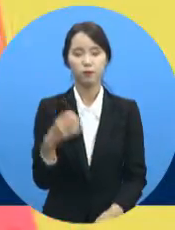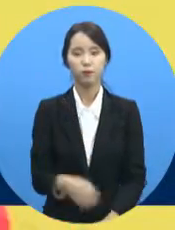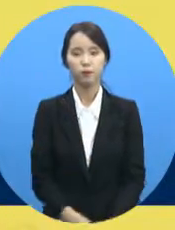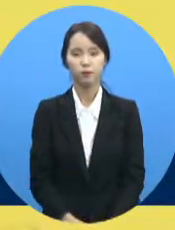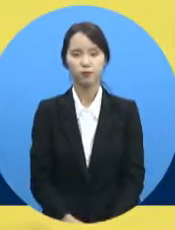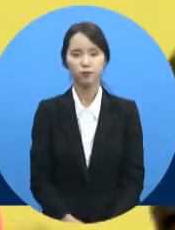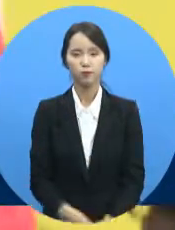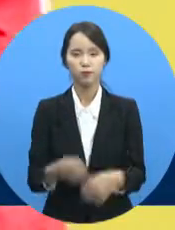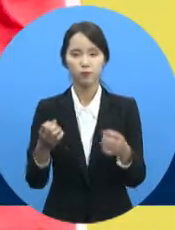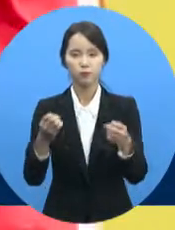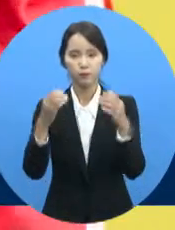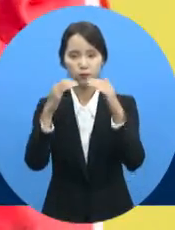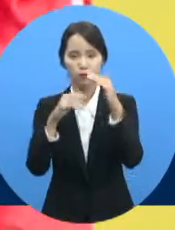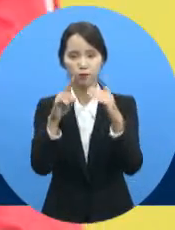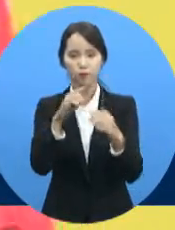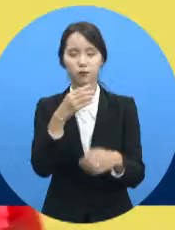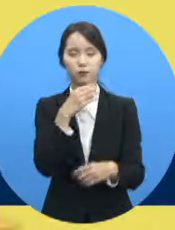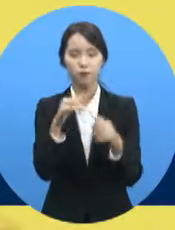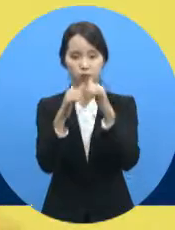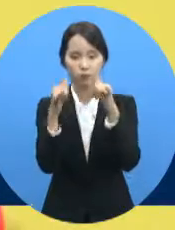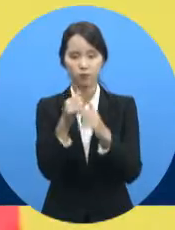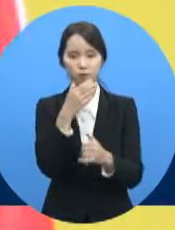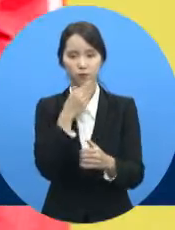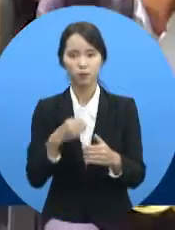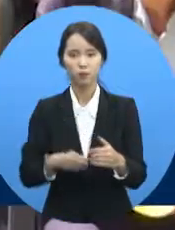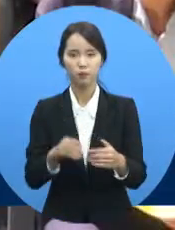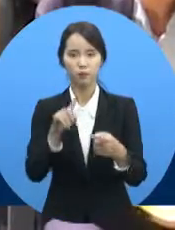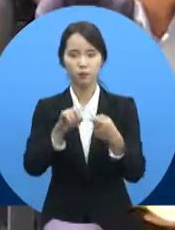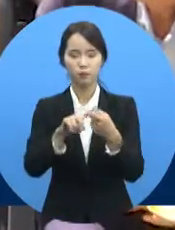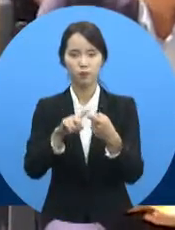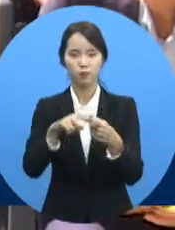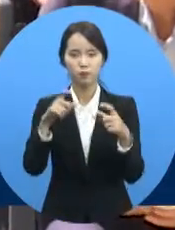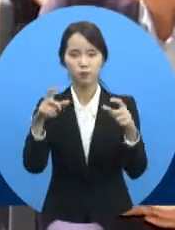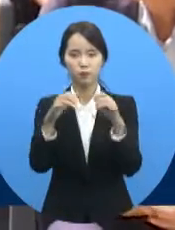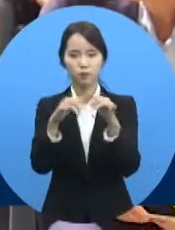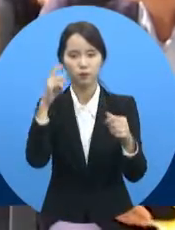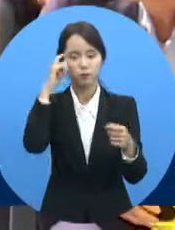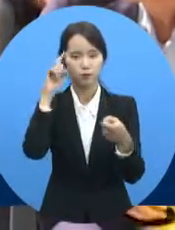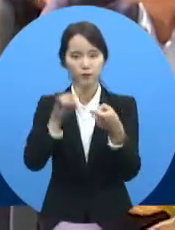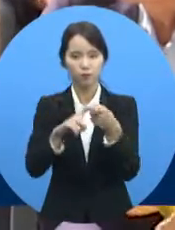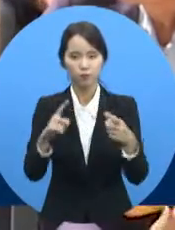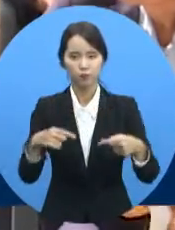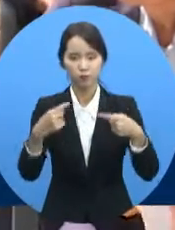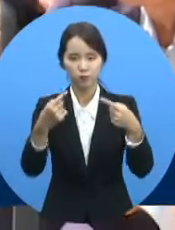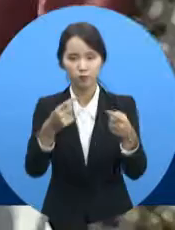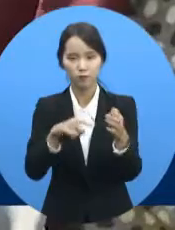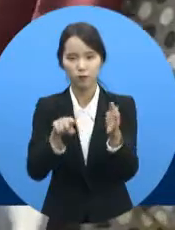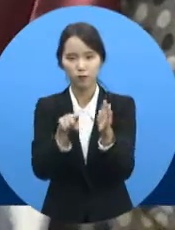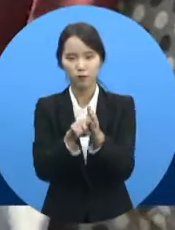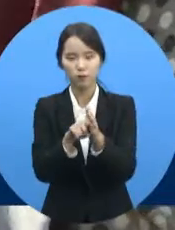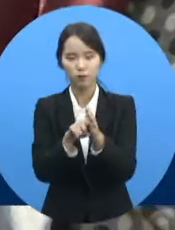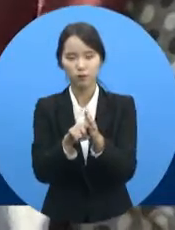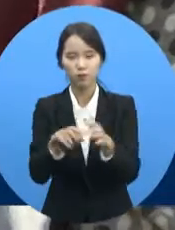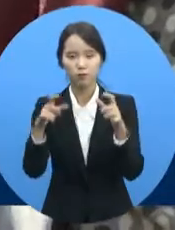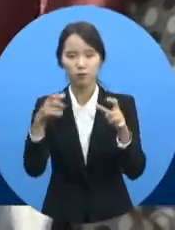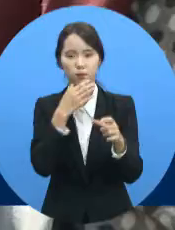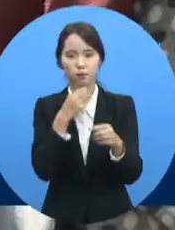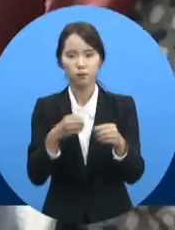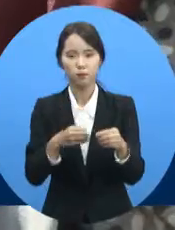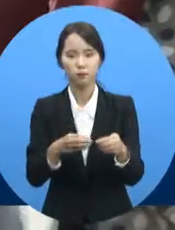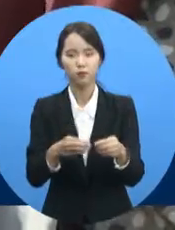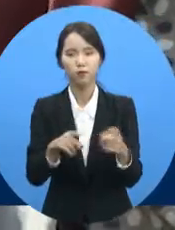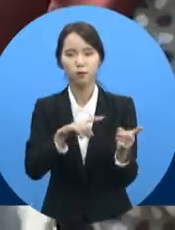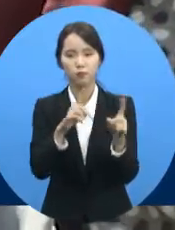동대문구지역사회보장협의체가 주관하는 이번 행사는 사회복지에 대한 주민의 관심과 참여를 유도해 지역복지를 활성화하기